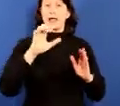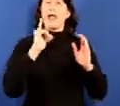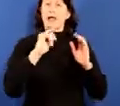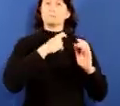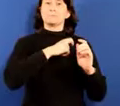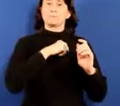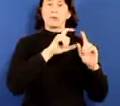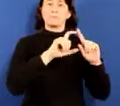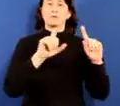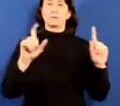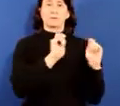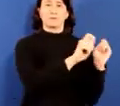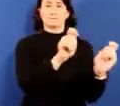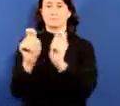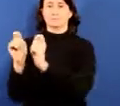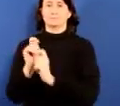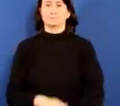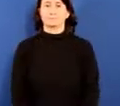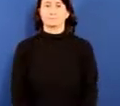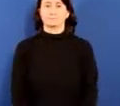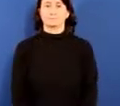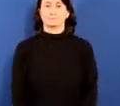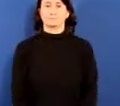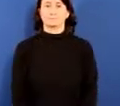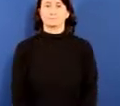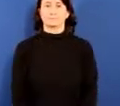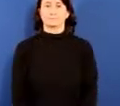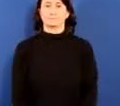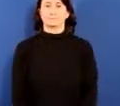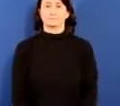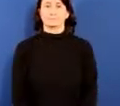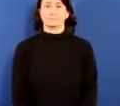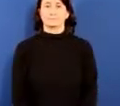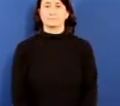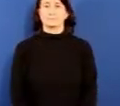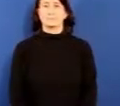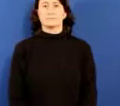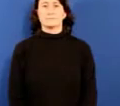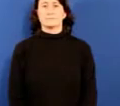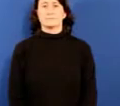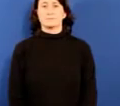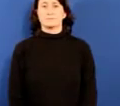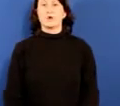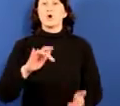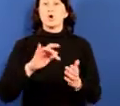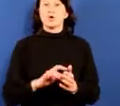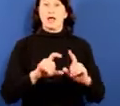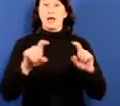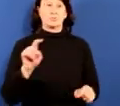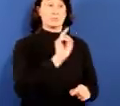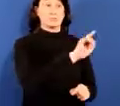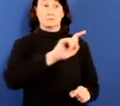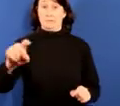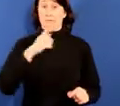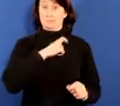dute Ekonomi Sustapen Saileko diputatuaren eskutik. Imanol Pradalesek premia sariak ematean gogorarazi duenez,